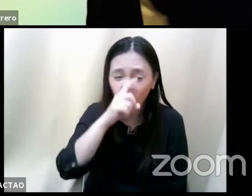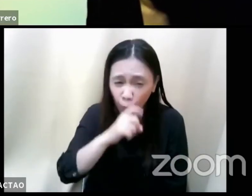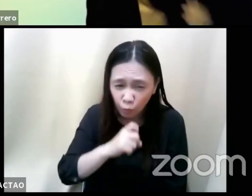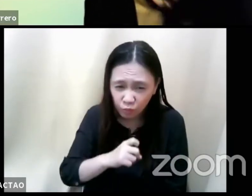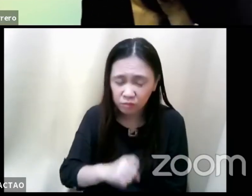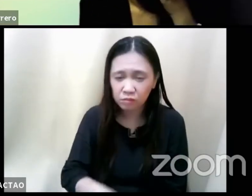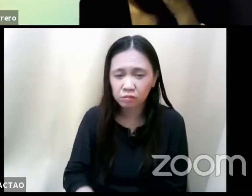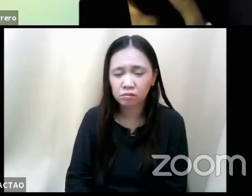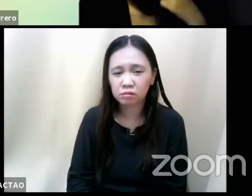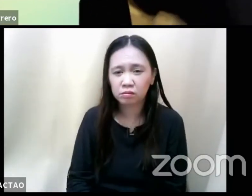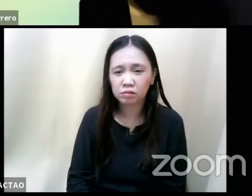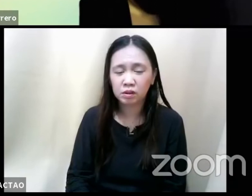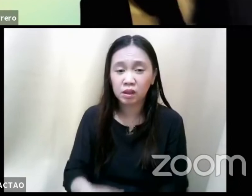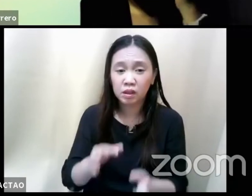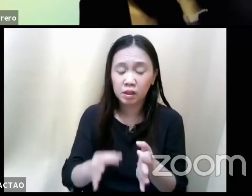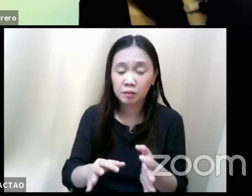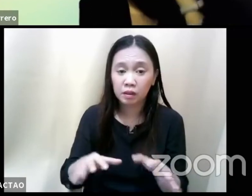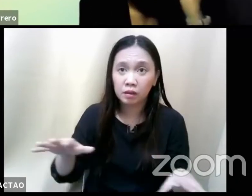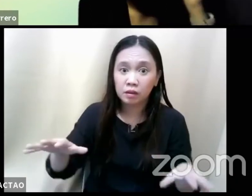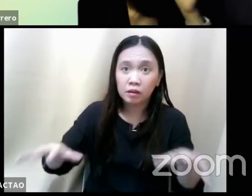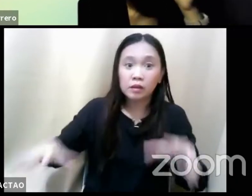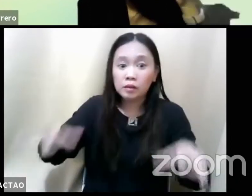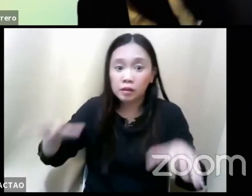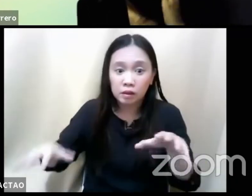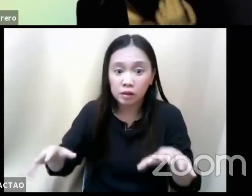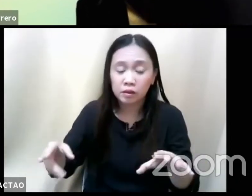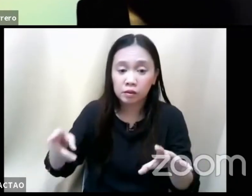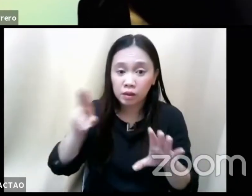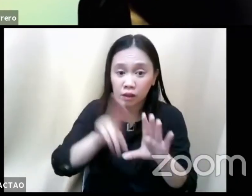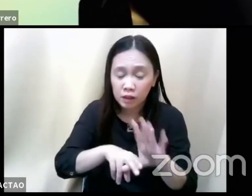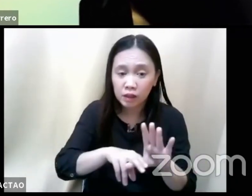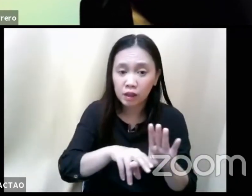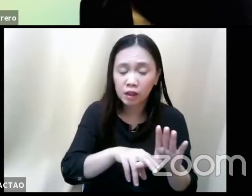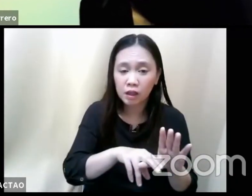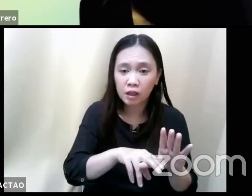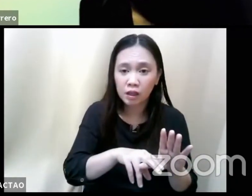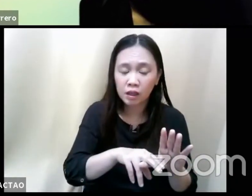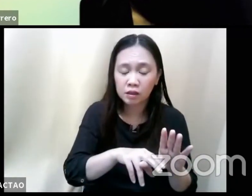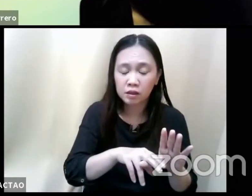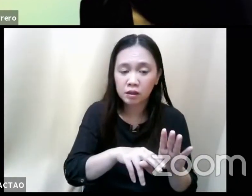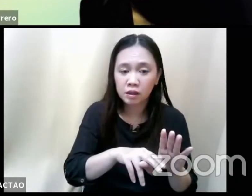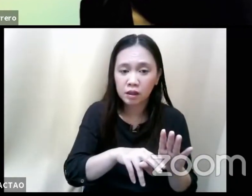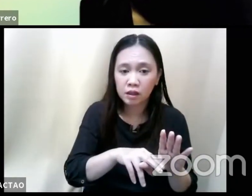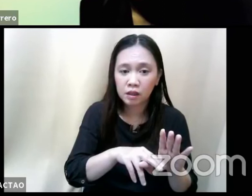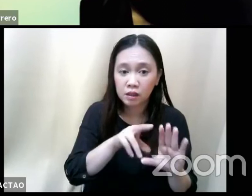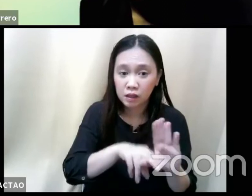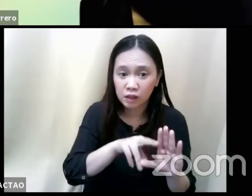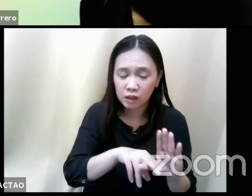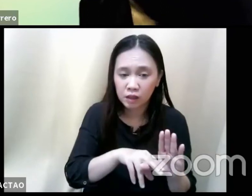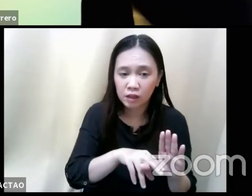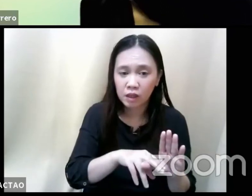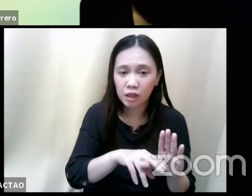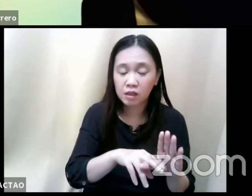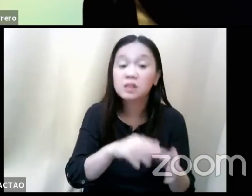Kung kung kasagsagan na lumilindol at nakasakay, mas maigi na huminto muna